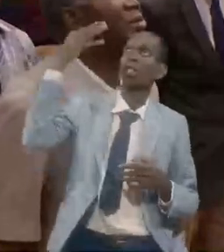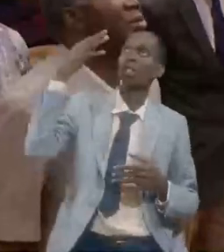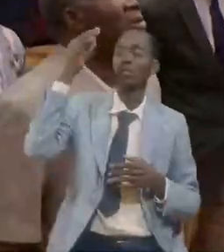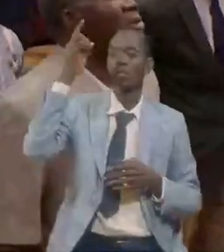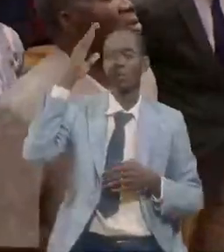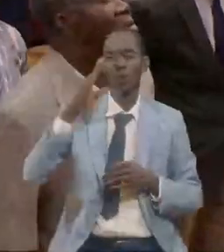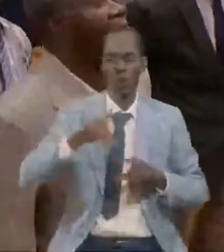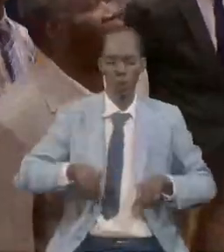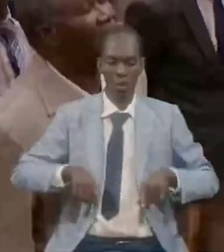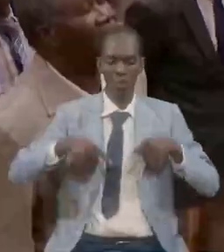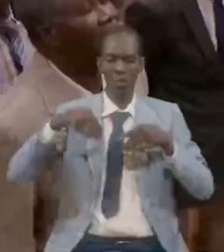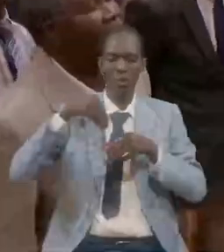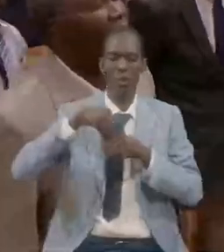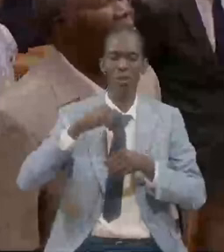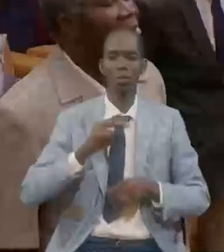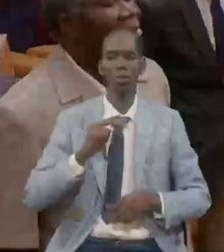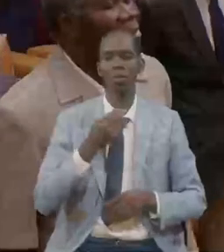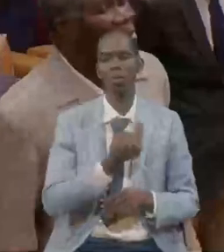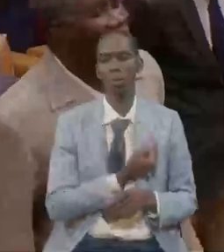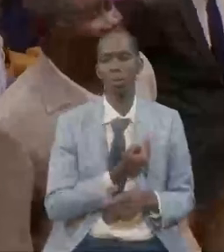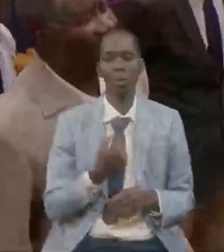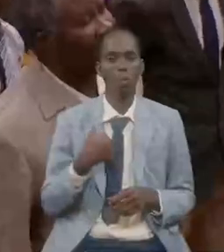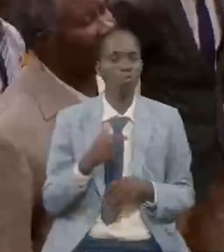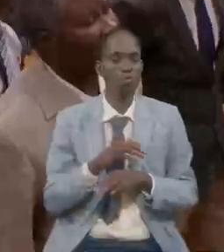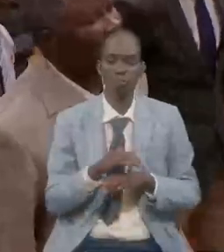demeure en nous. Nous savons